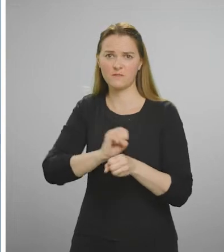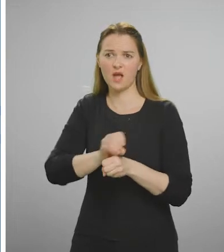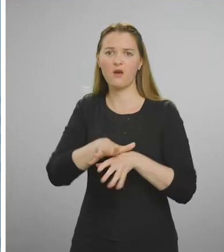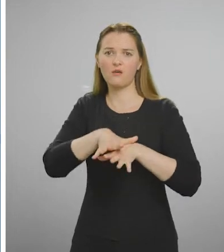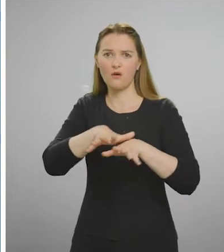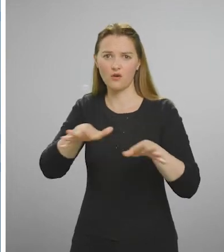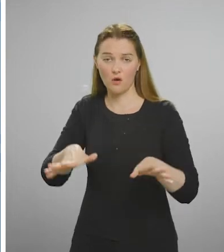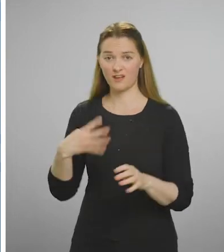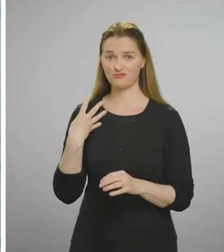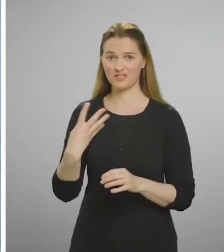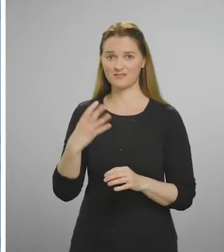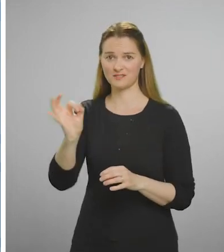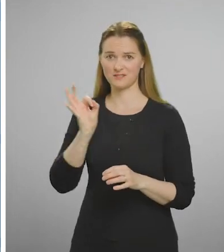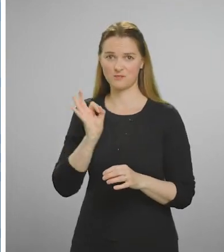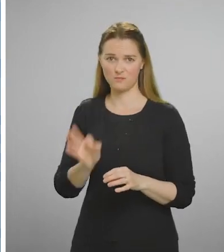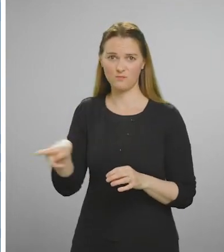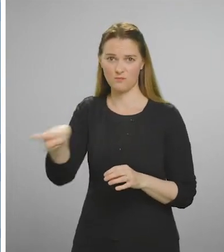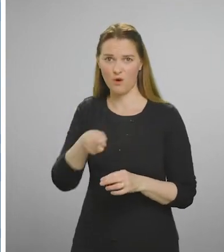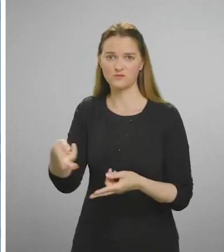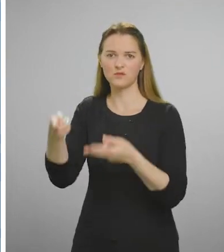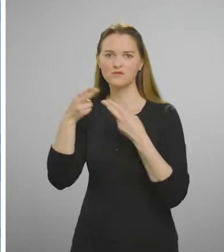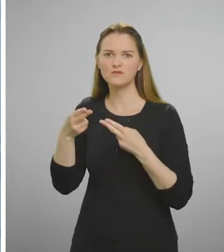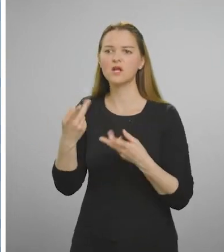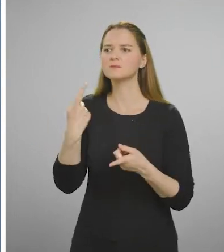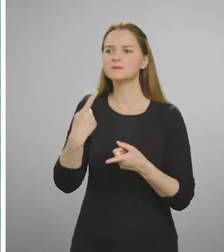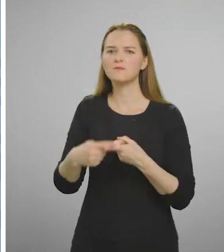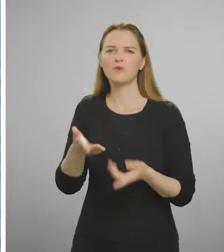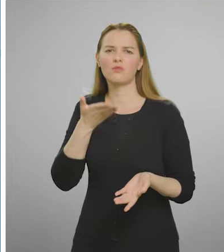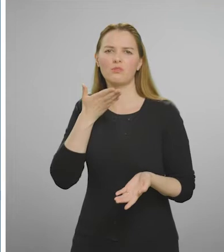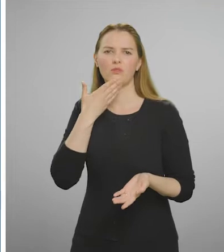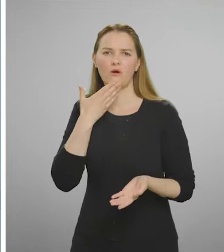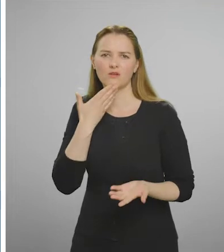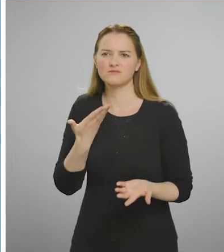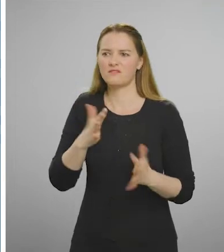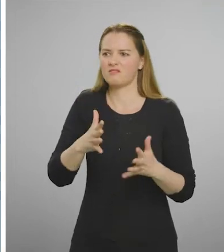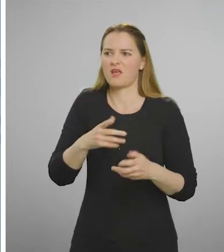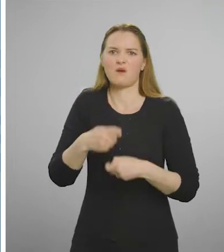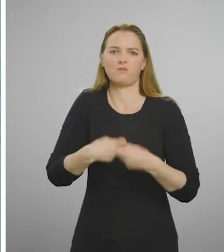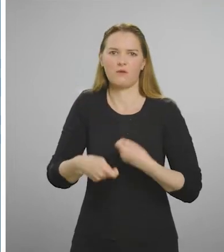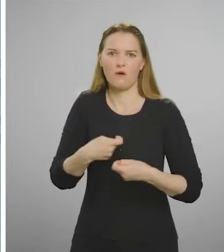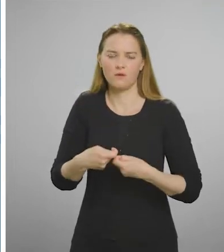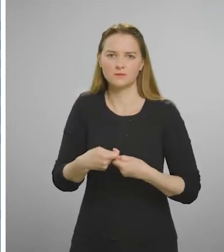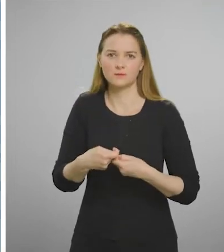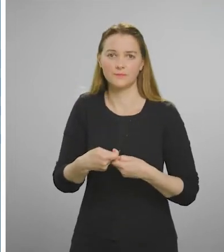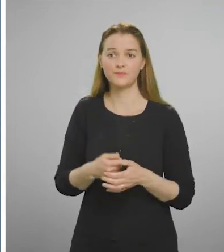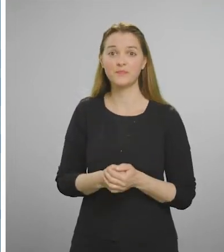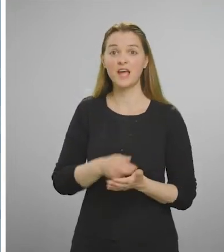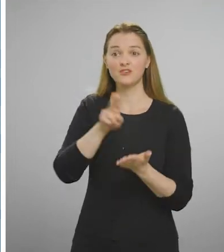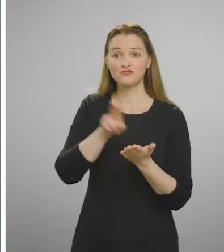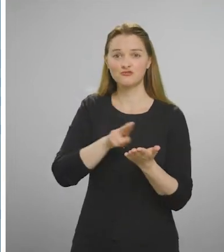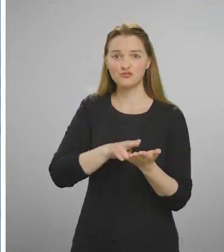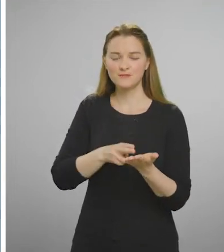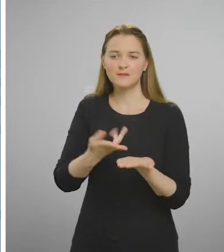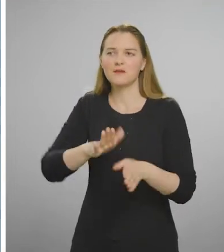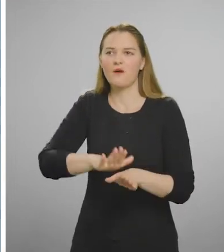pandemije, koji je navelo 40% ispitanih, ispunjavanje je vremena i izbjegavanje dosade. Da čitanje može